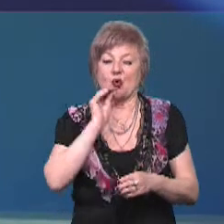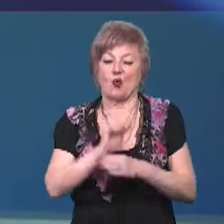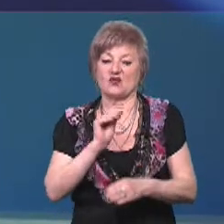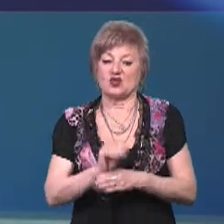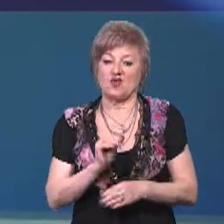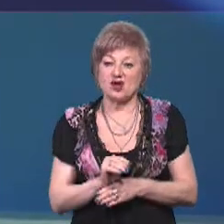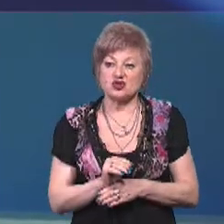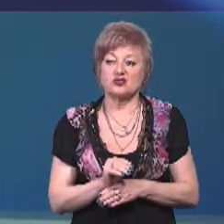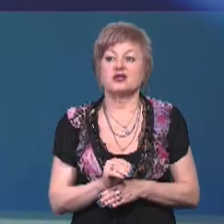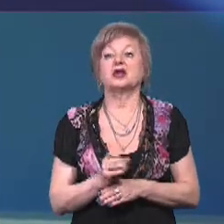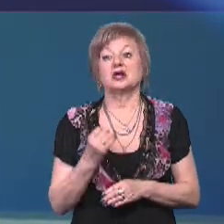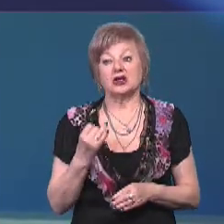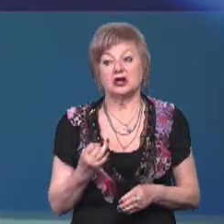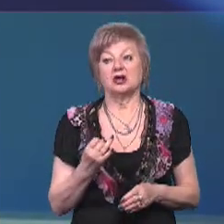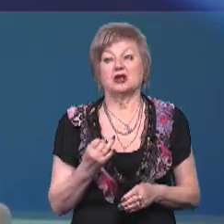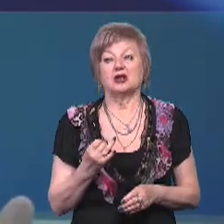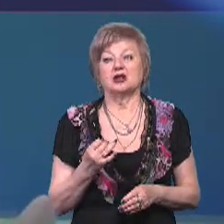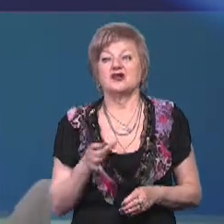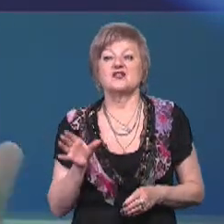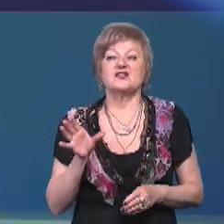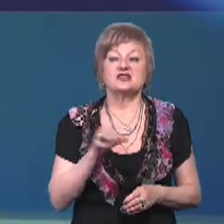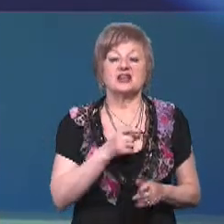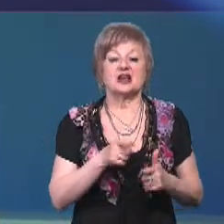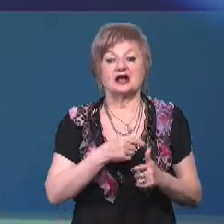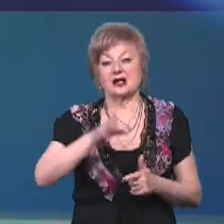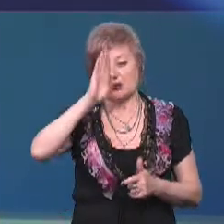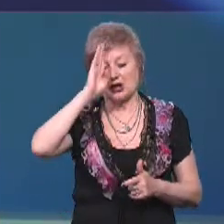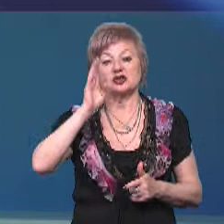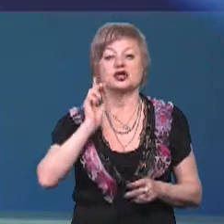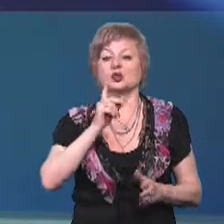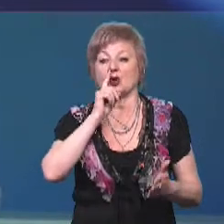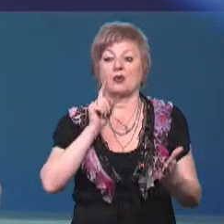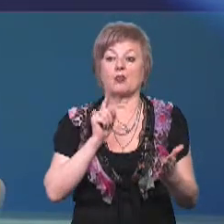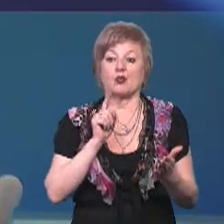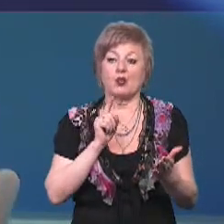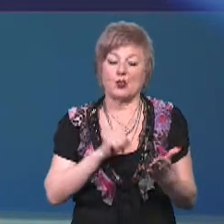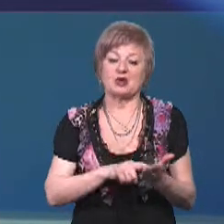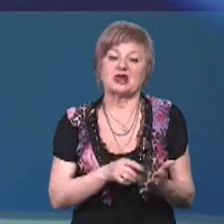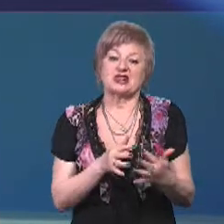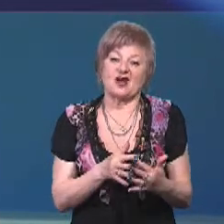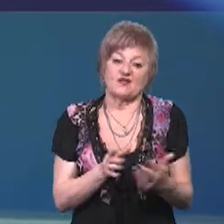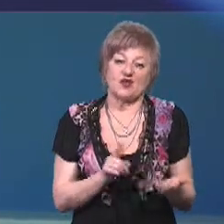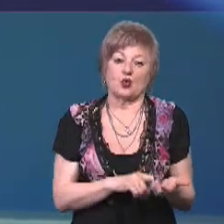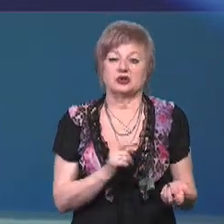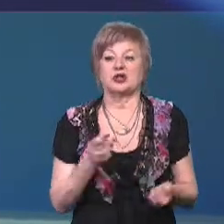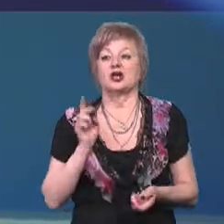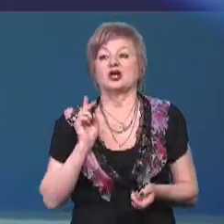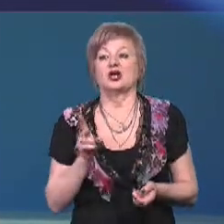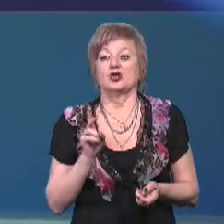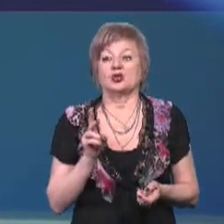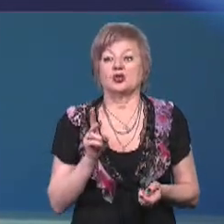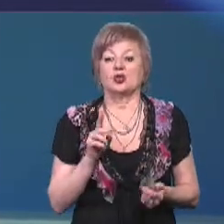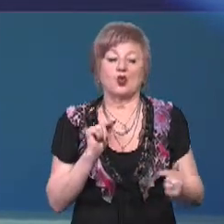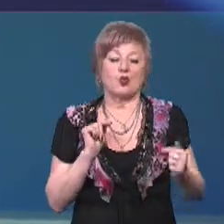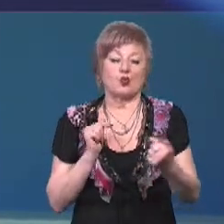обвинуваченнями, і, власне кажучи, вони всі, або хлопці, які потрапляють туди з фронту, або ті, проти